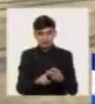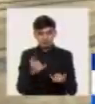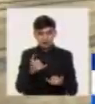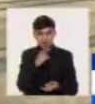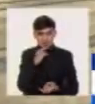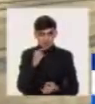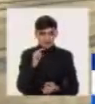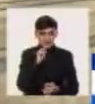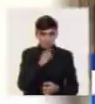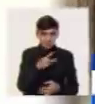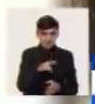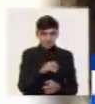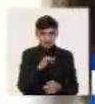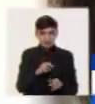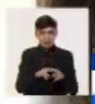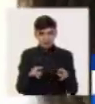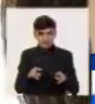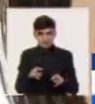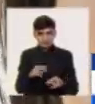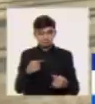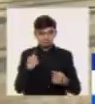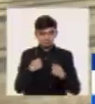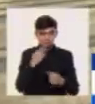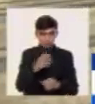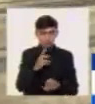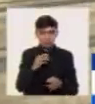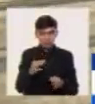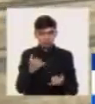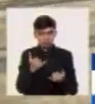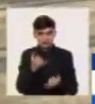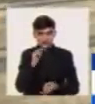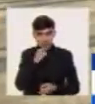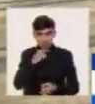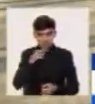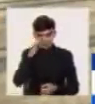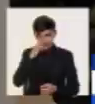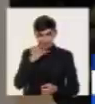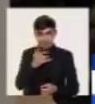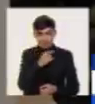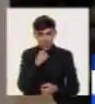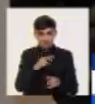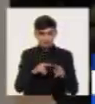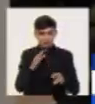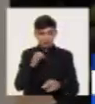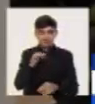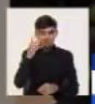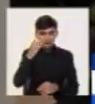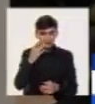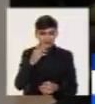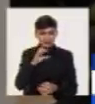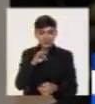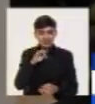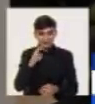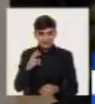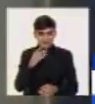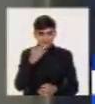Ресей экономикасы дәл осының бәрінің зардабын көреді. Бірақ біздің экономиканы сол Ресей. Ал сарапшы Серік Қозыбаев ақштың